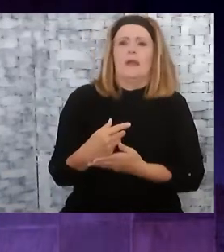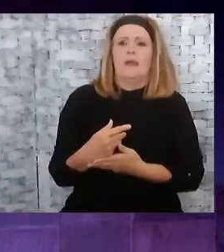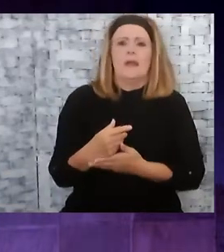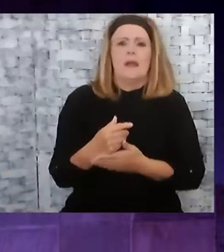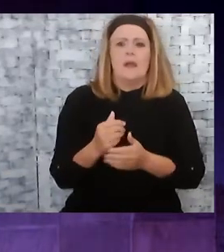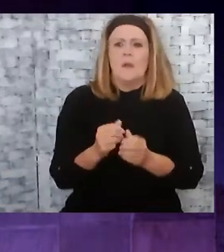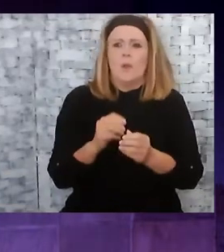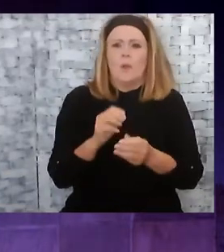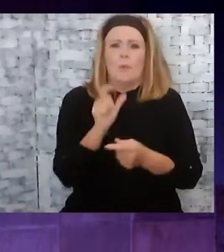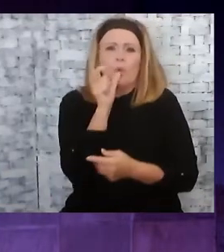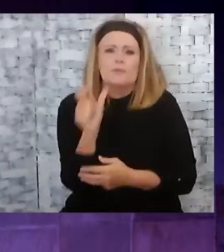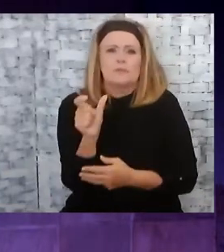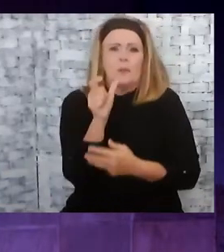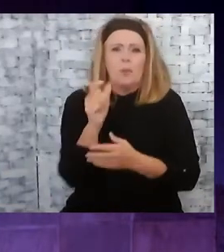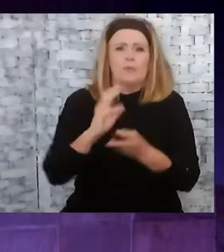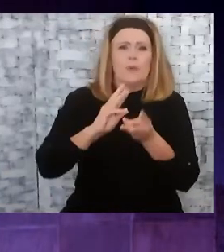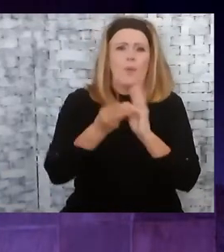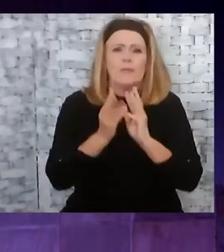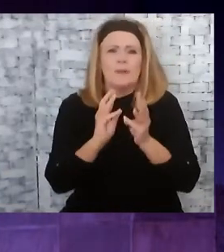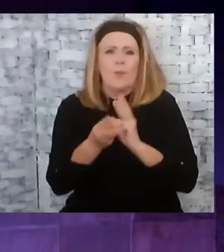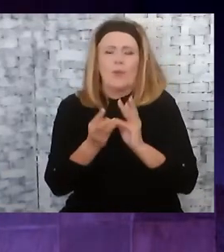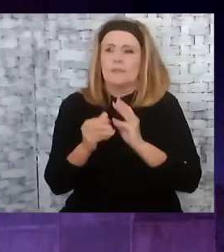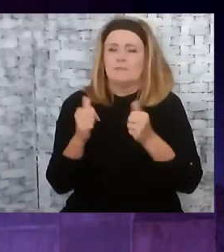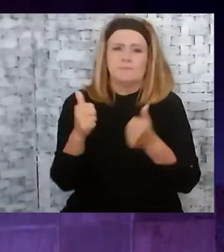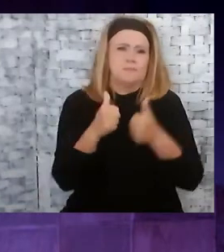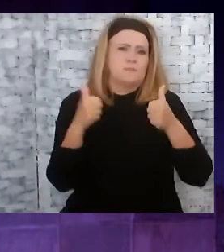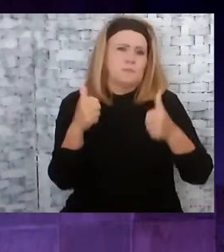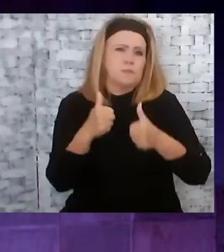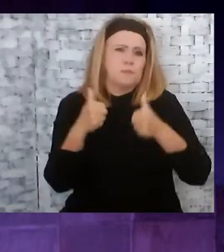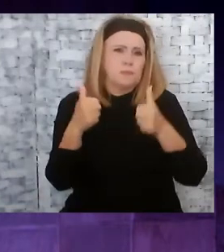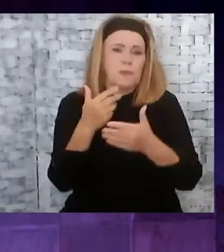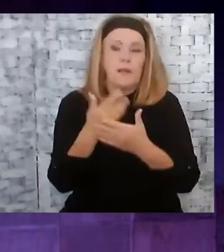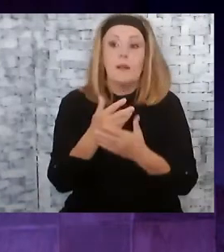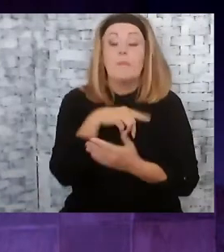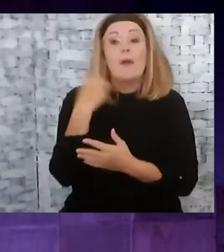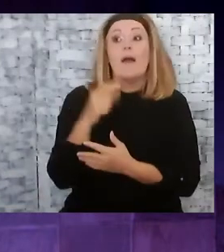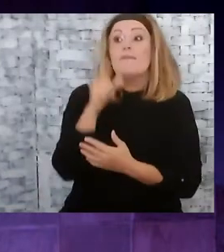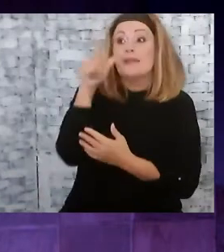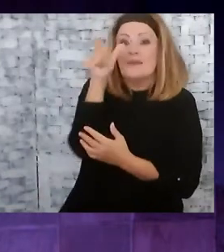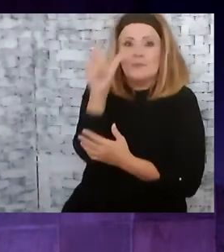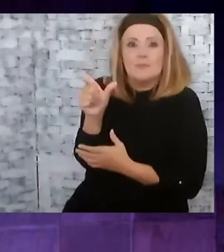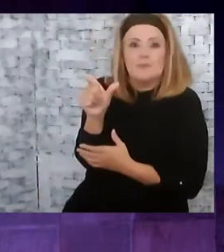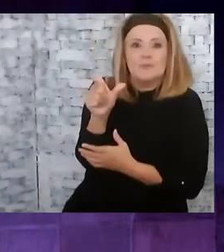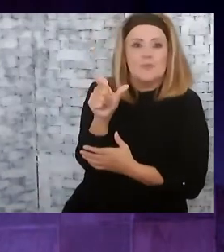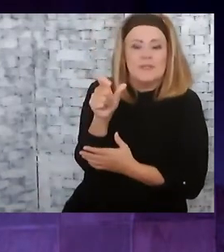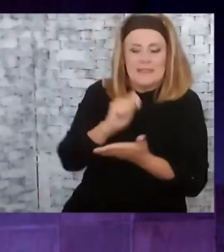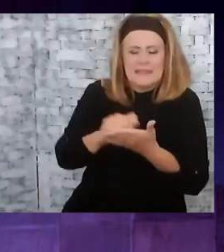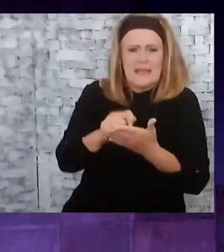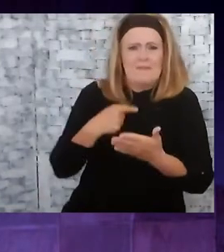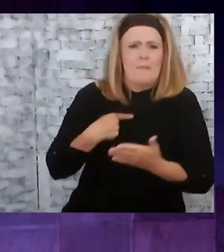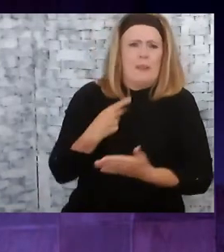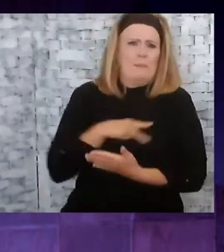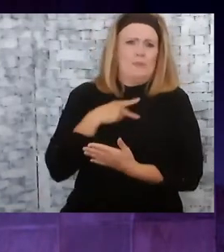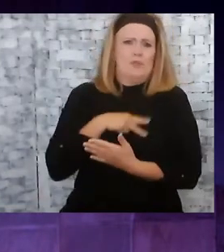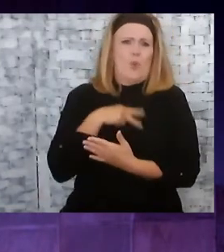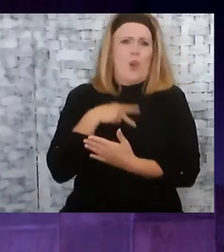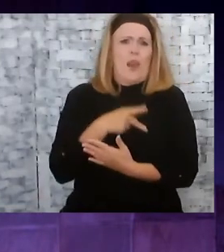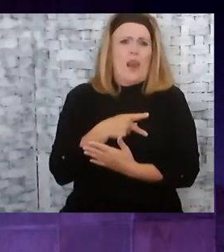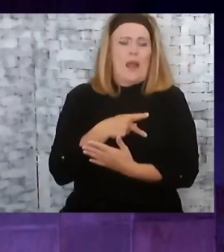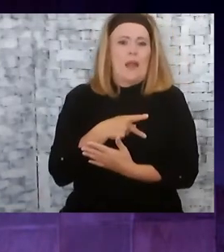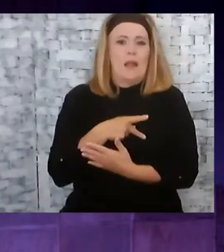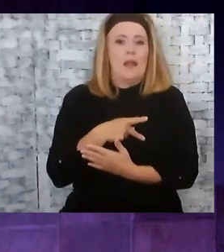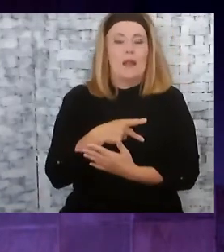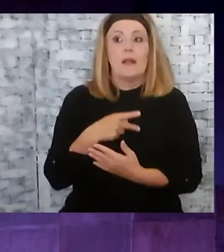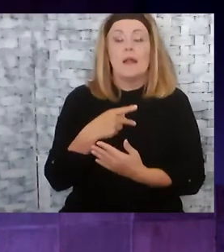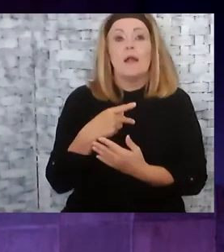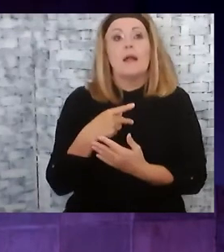selgroepies. Baie boodskapies, maar iets wat iemand van jou geskryf het. En toe ek myself die vraag vra en ek dink terug, toe is die eerste ding